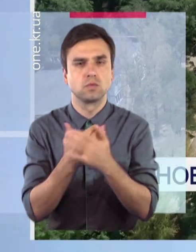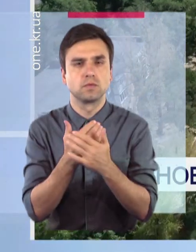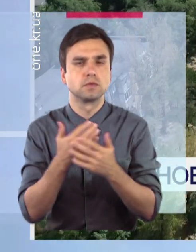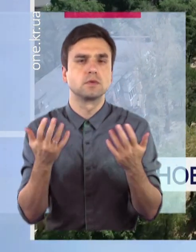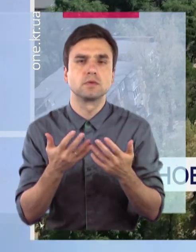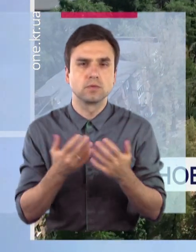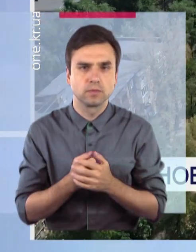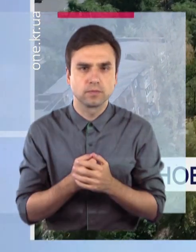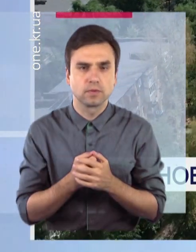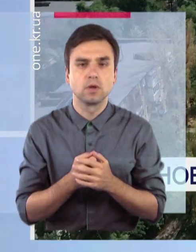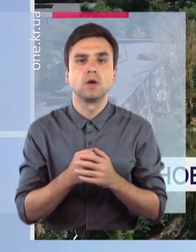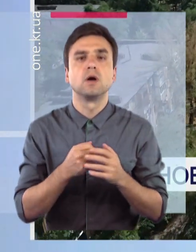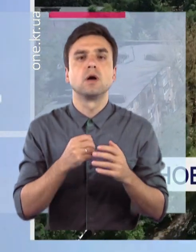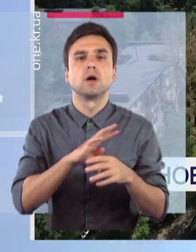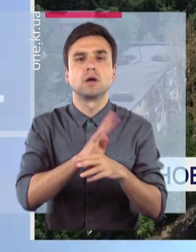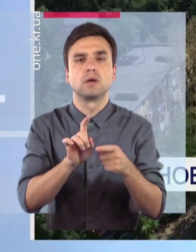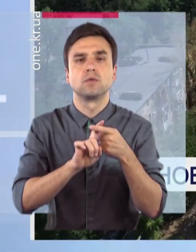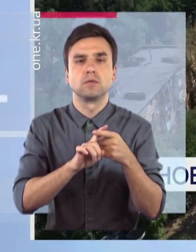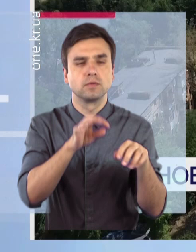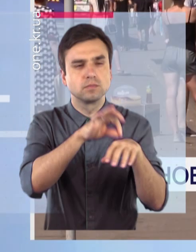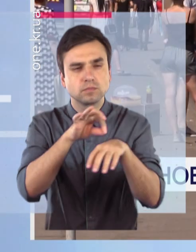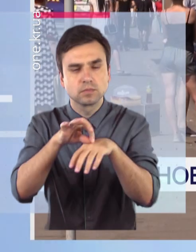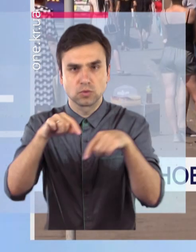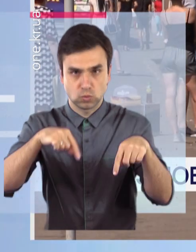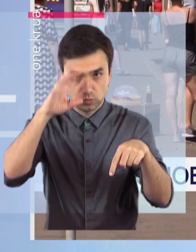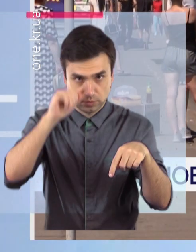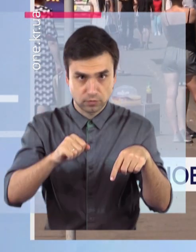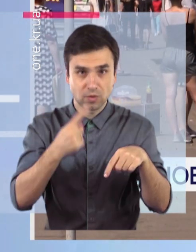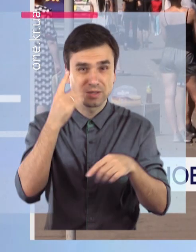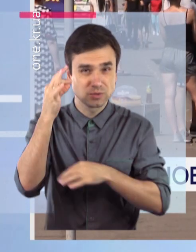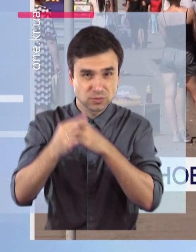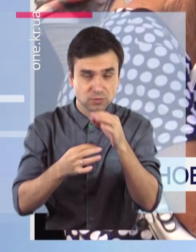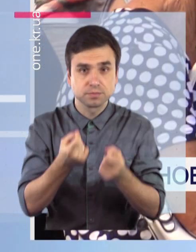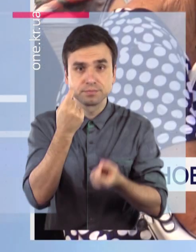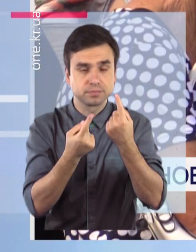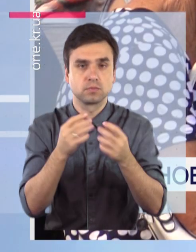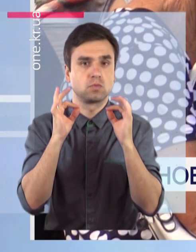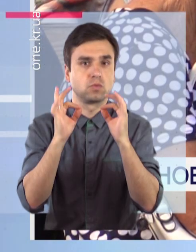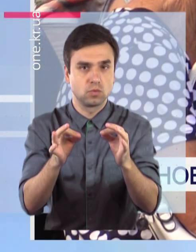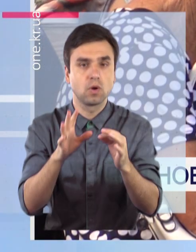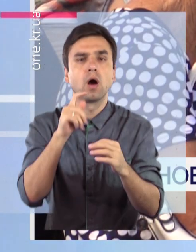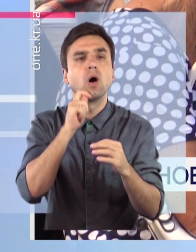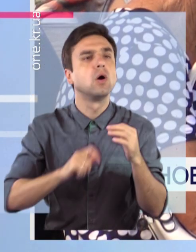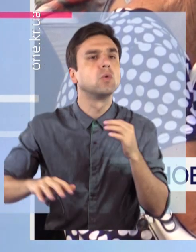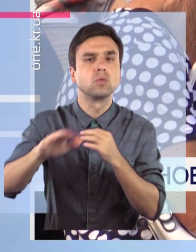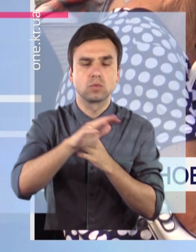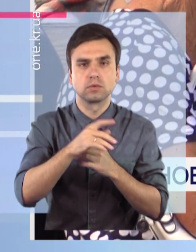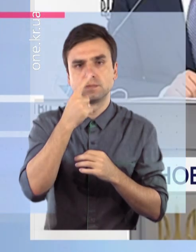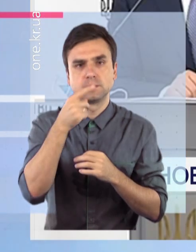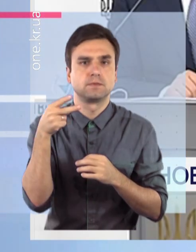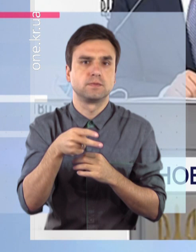Сьогодні у випуску жодного нового випадку коронавірусу за добу у Кривому Розі та знову чи не 2000 інфікованих в